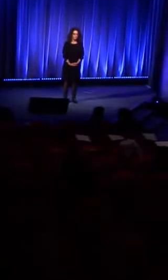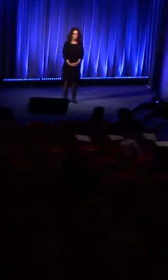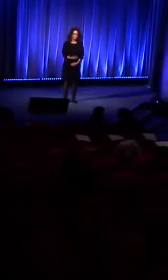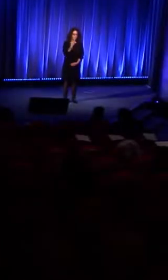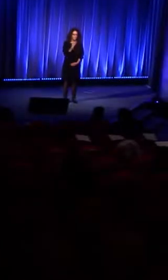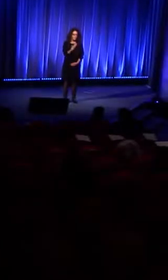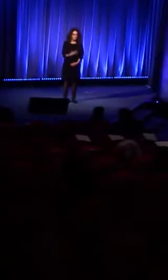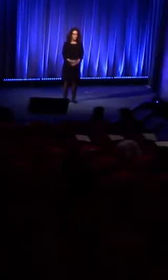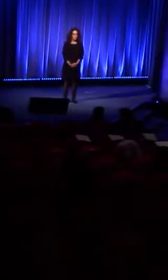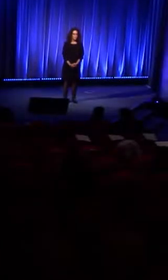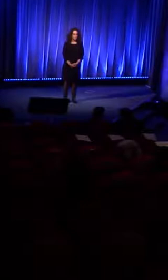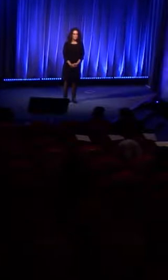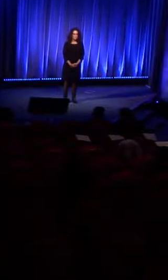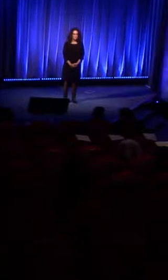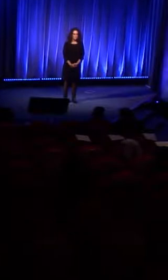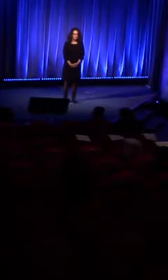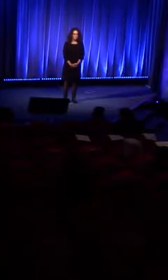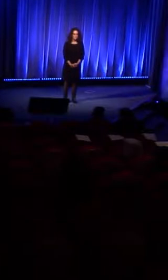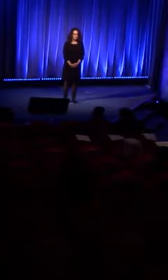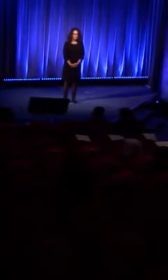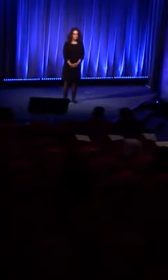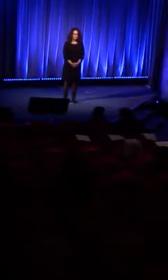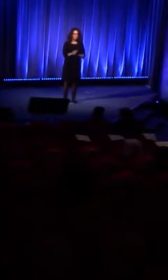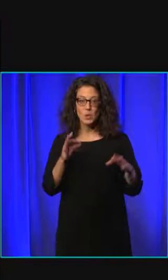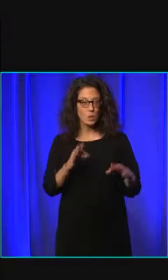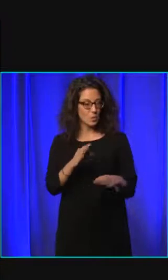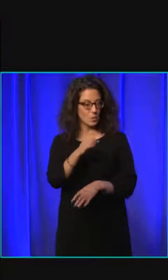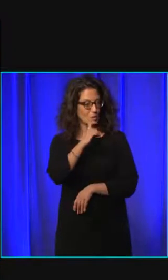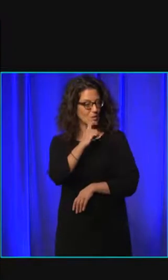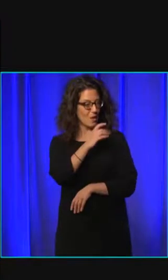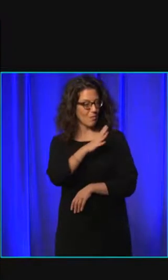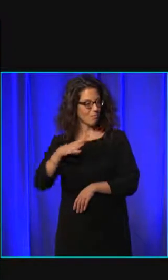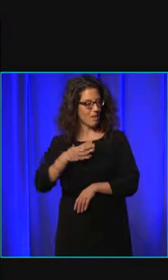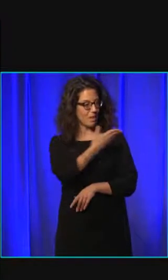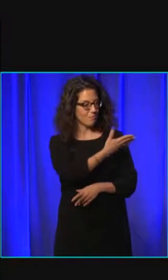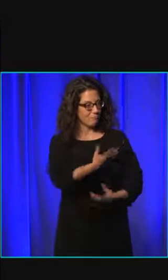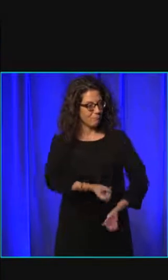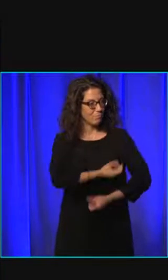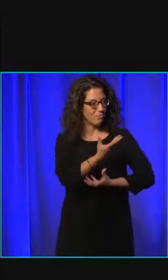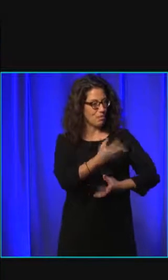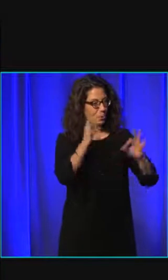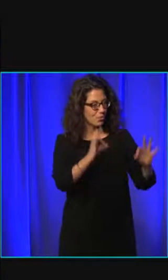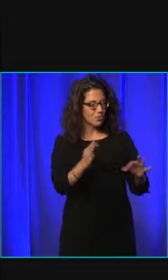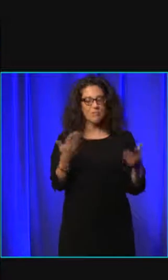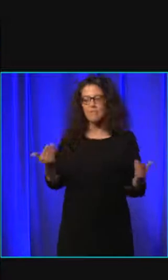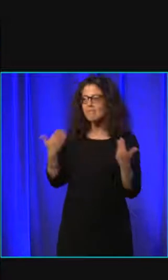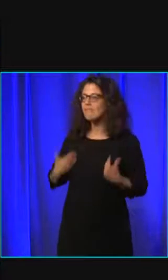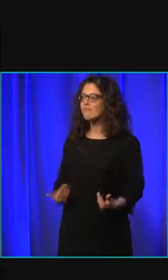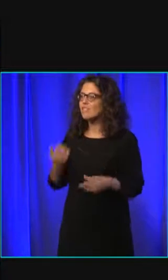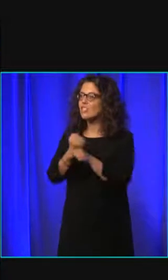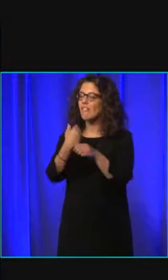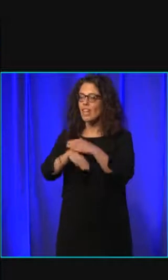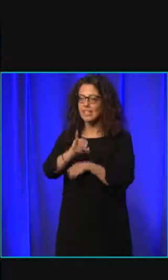Bonjour. Donc, comme Madame Hugues l'a mentionné, effectivement, je travaille à